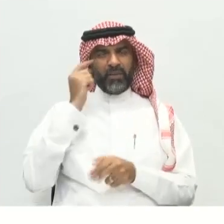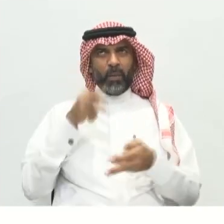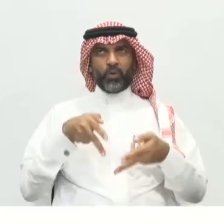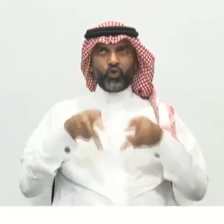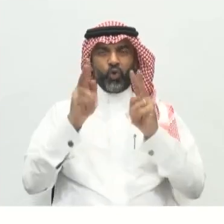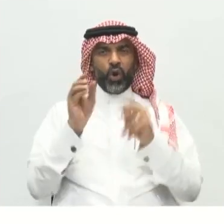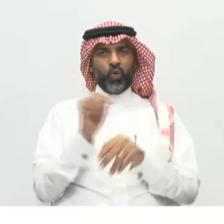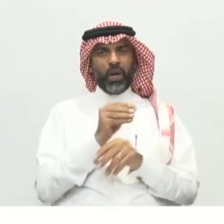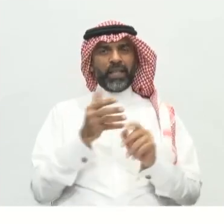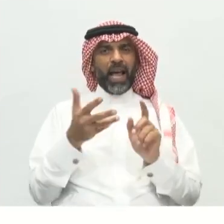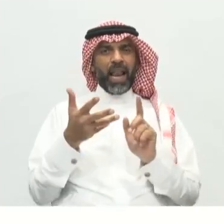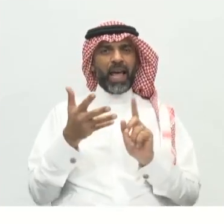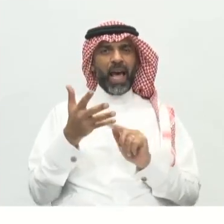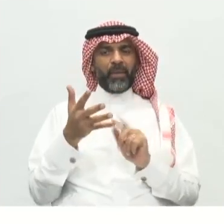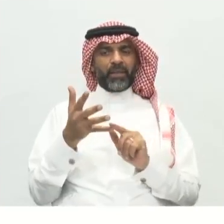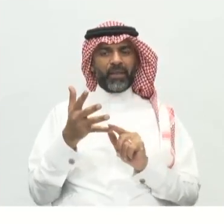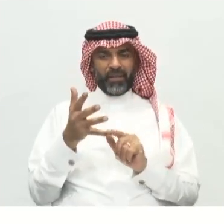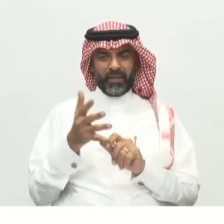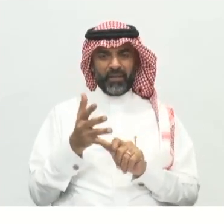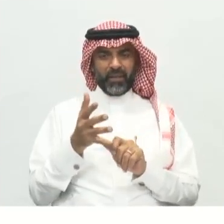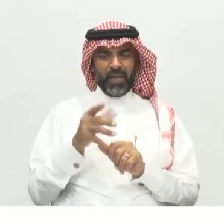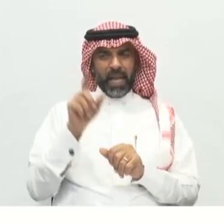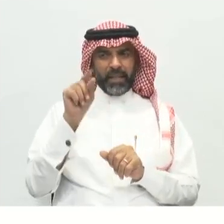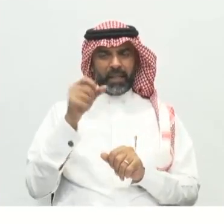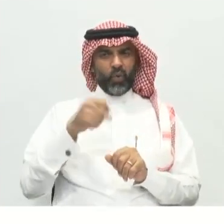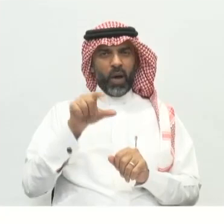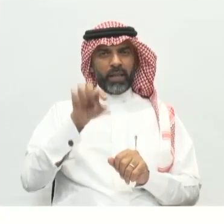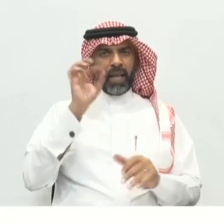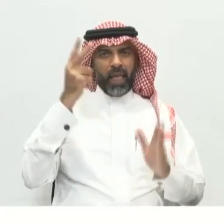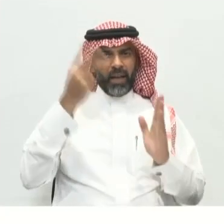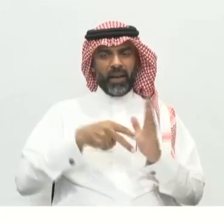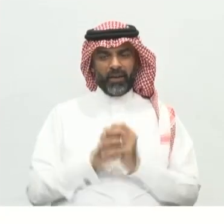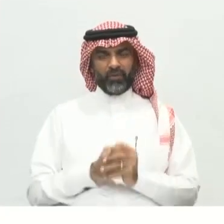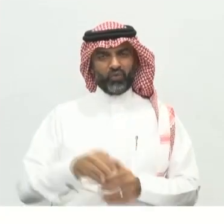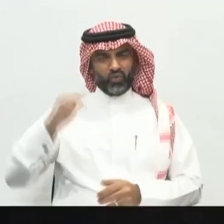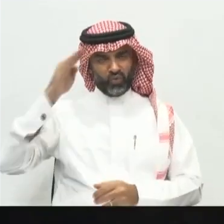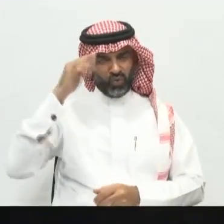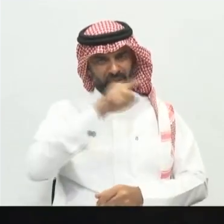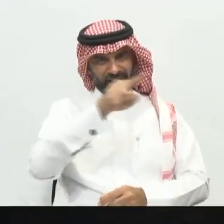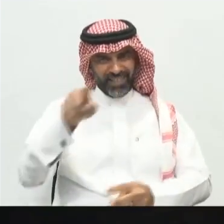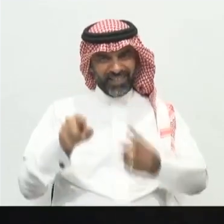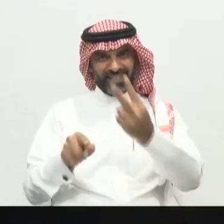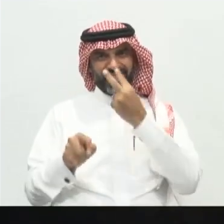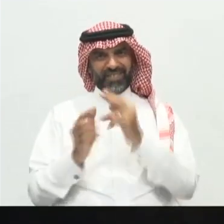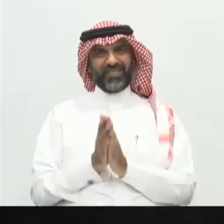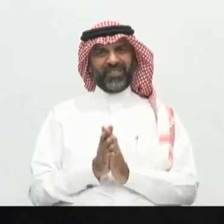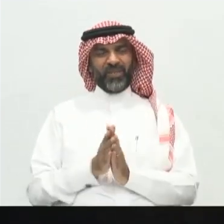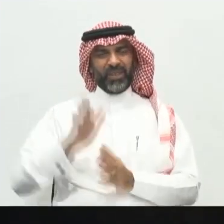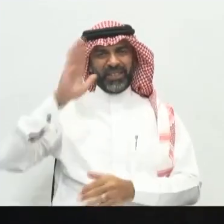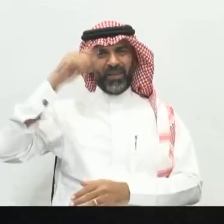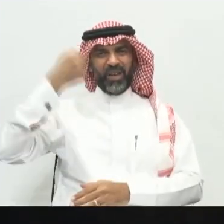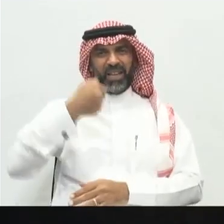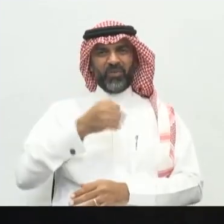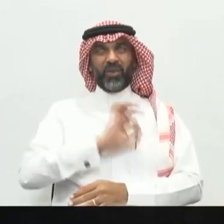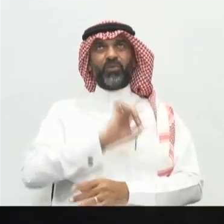الوحده الخامسه خوارزميات التحسين واتخاذ القرار شكرا لكم على حسن المتابعه والسلام